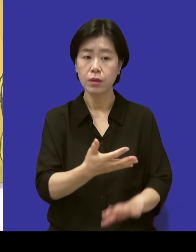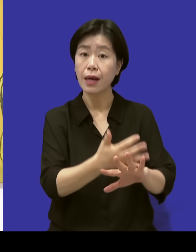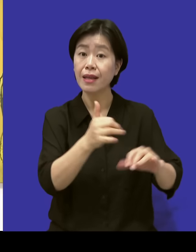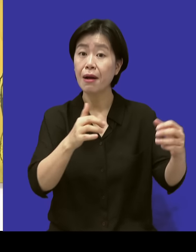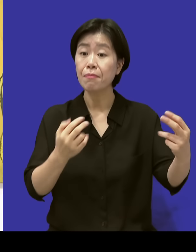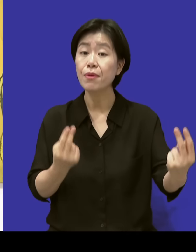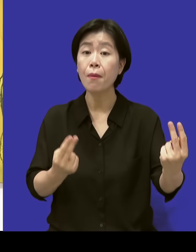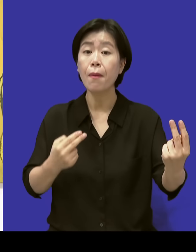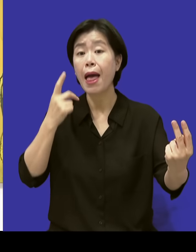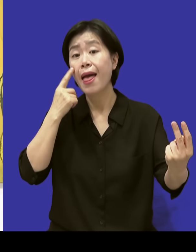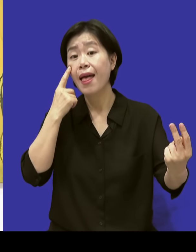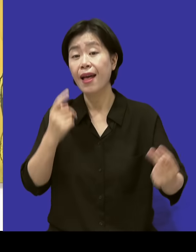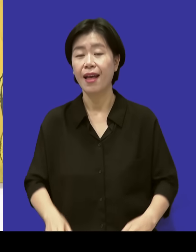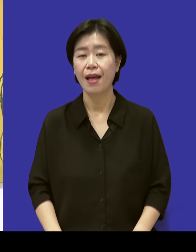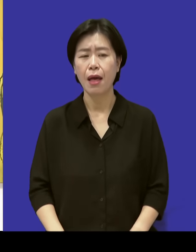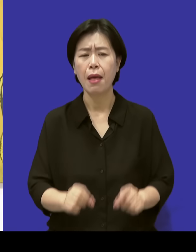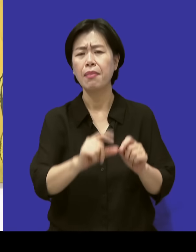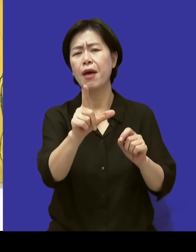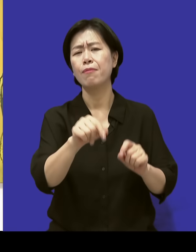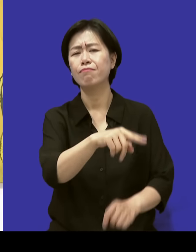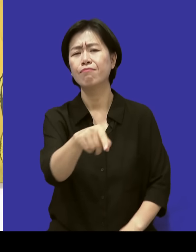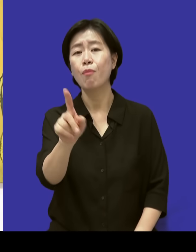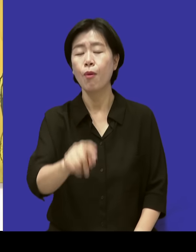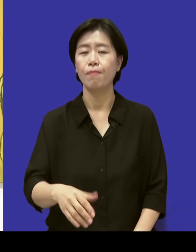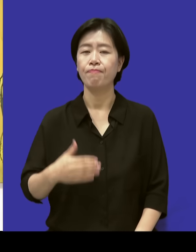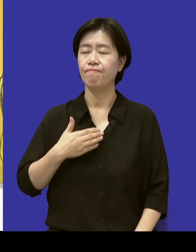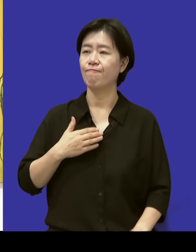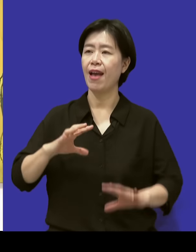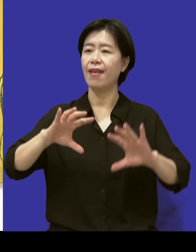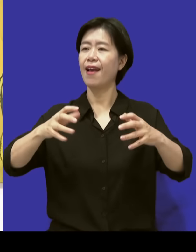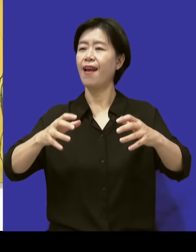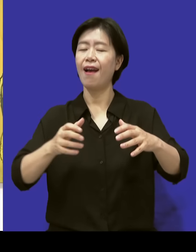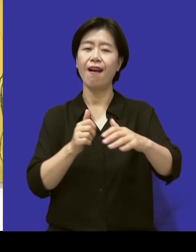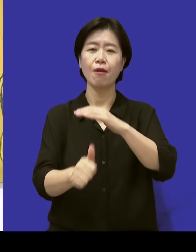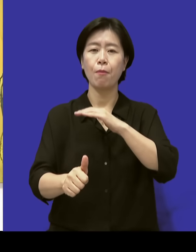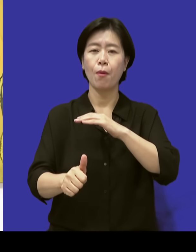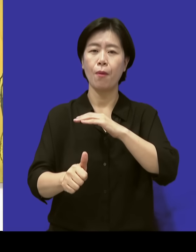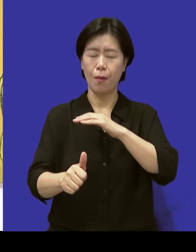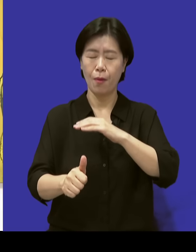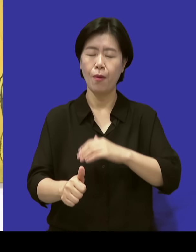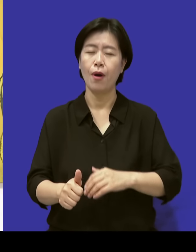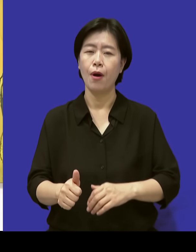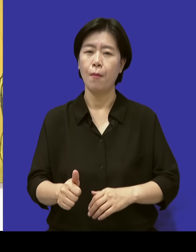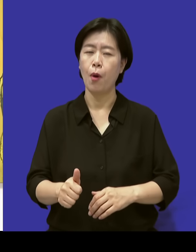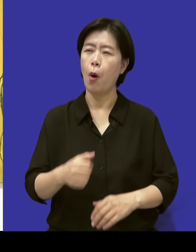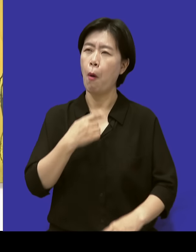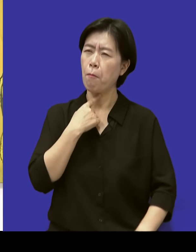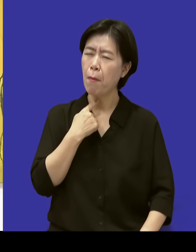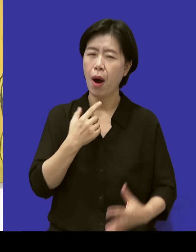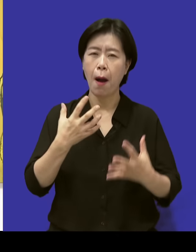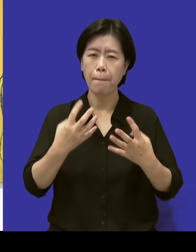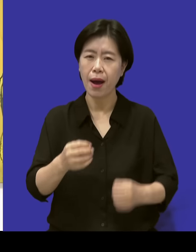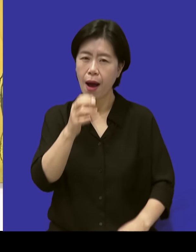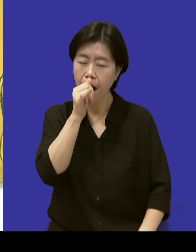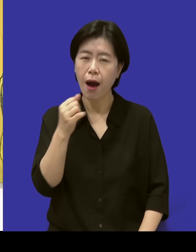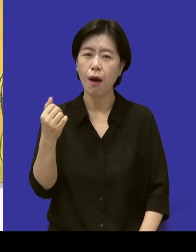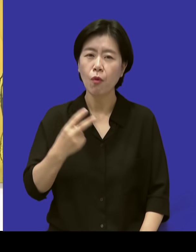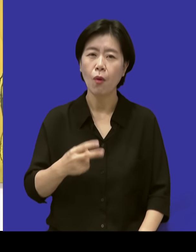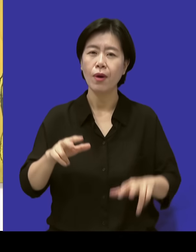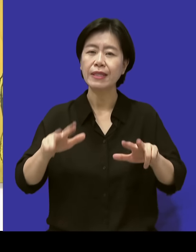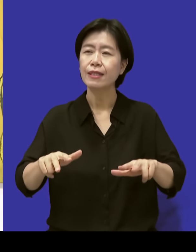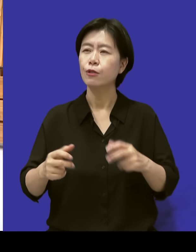아시겠지만 자기가 이제 몇 년 동안 국가대표 활동을 했고 네네. 지금은 뭐 어디 소속이고 예. 누구든지